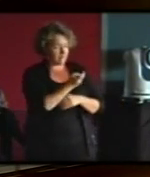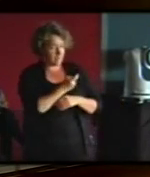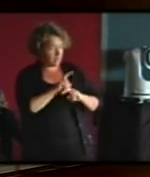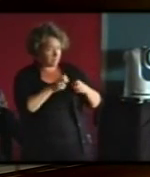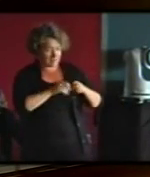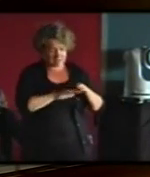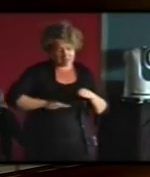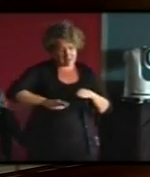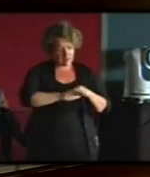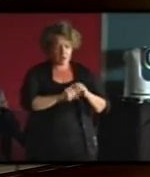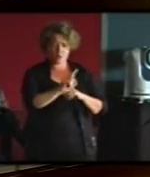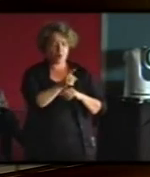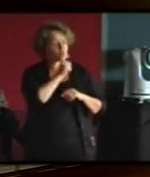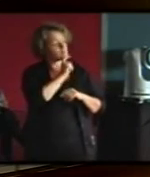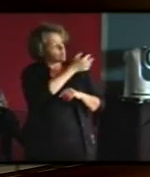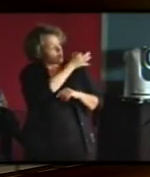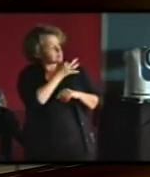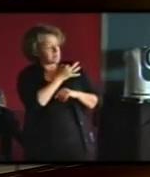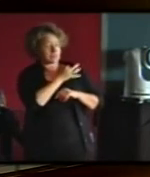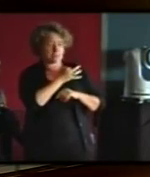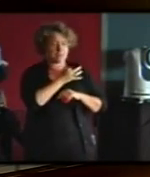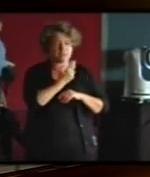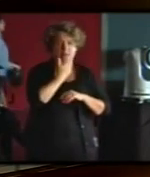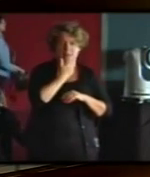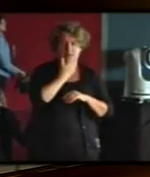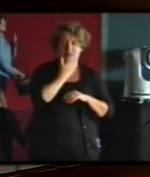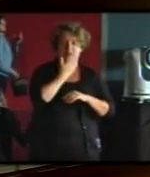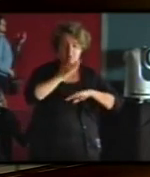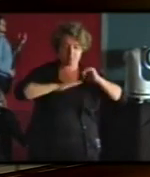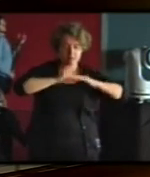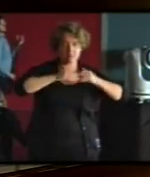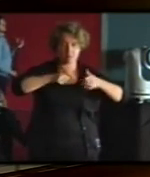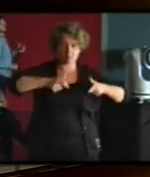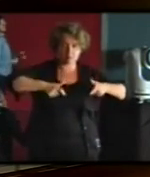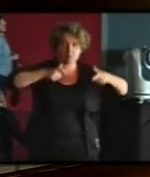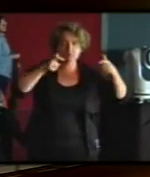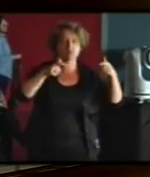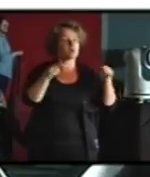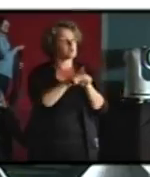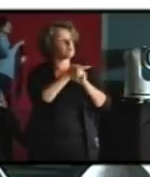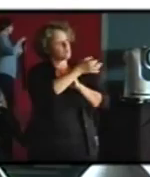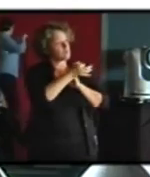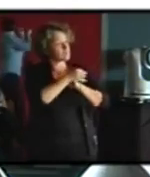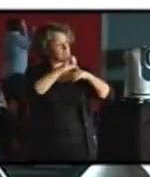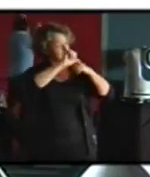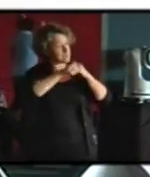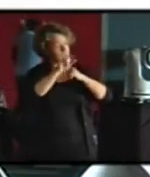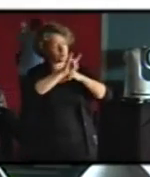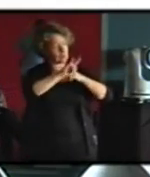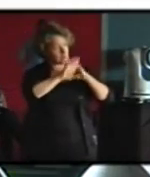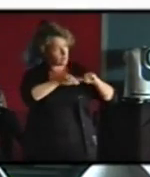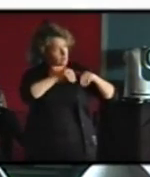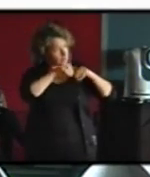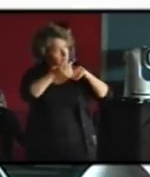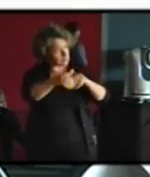de qualité de bâti, de vitesse d'obsolescence, en nous disant que l'haussmannien, lui, est encore pérenne aujourd'hui. Non, mais, enfin, je pense que la question